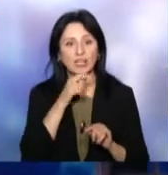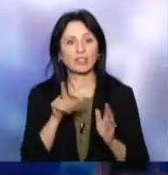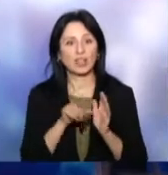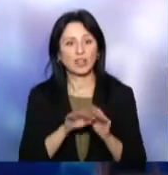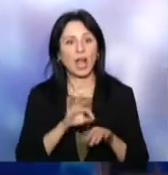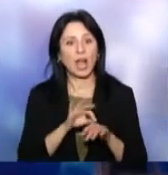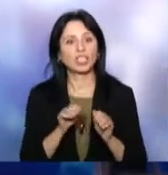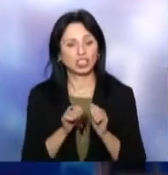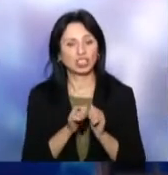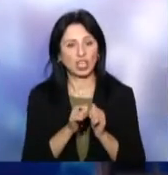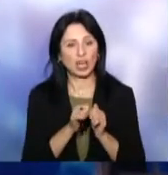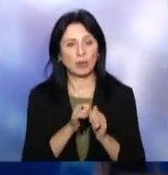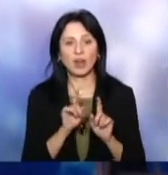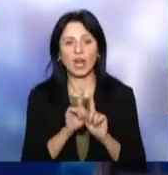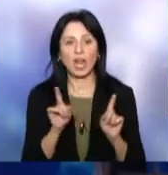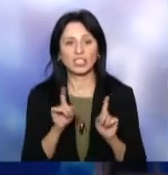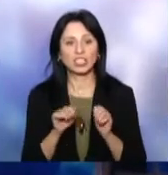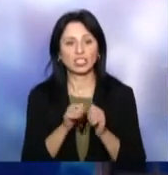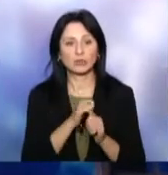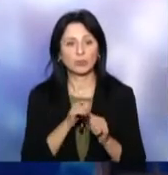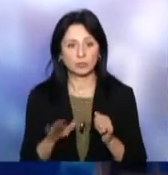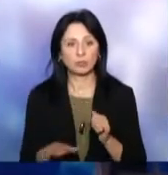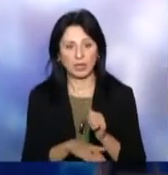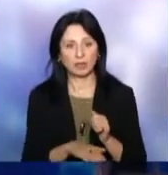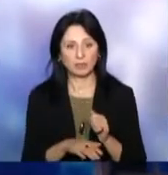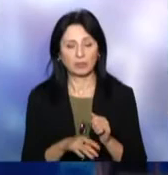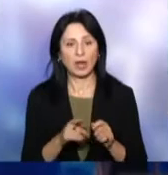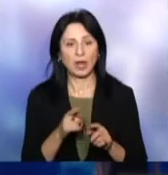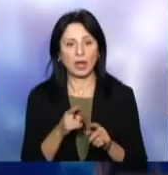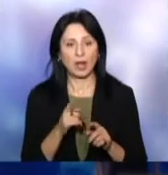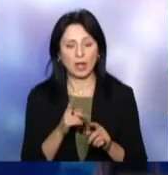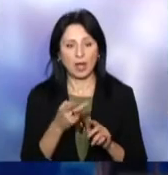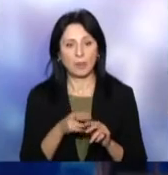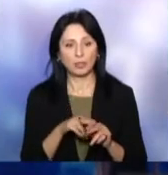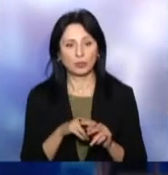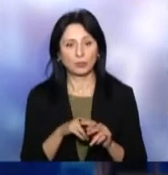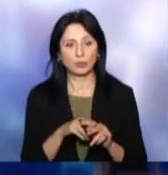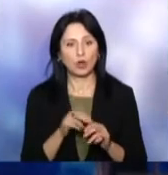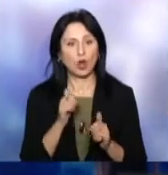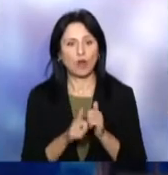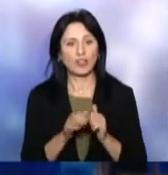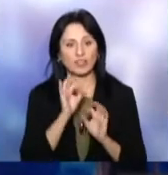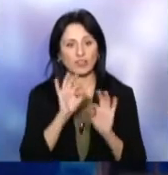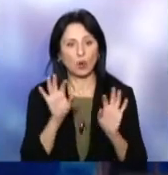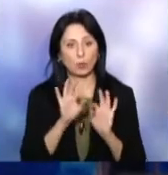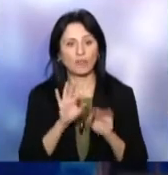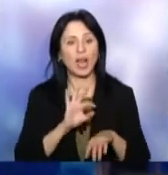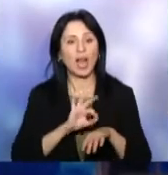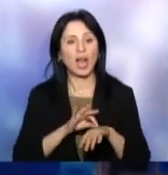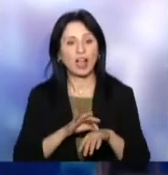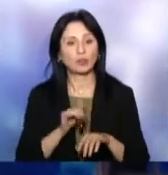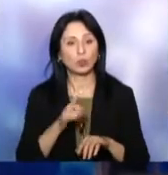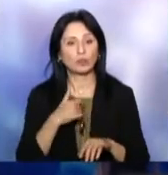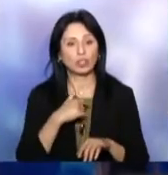კანი შრება, განსაკუთრებით შრება წვივები. ამიტომ ჩვენ ყოველთვის ვეუბნებით, რომ კანს, ისევე როგორც